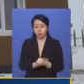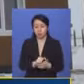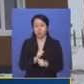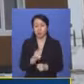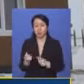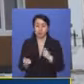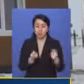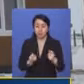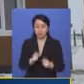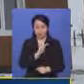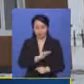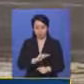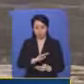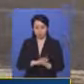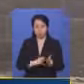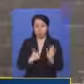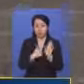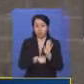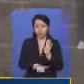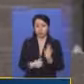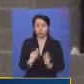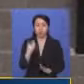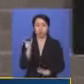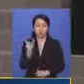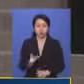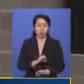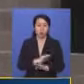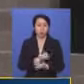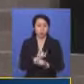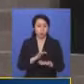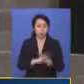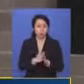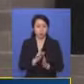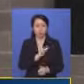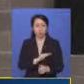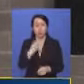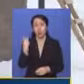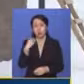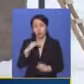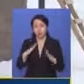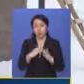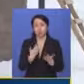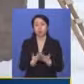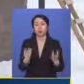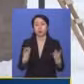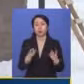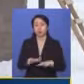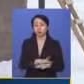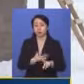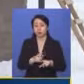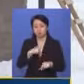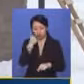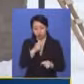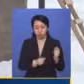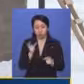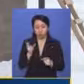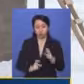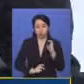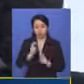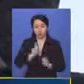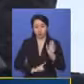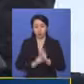зерна. Работают на производстве 60 человек. Хорошие условия труда плюс качественное жилье. Что еще нужно населению? В этом году руководитель предприятия